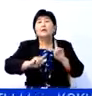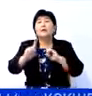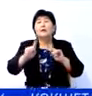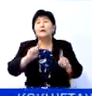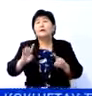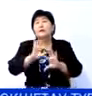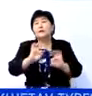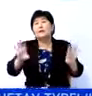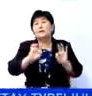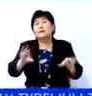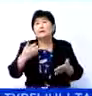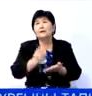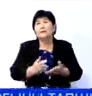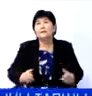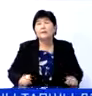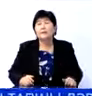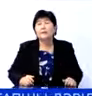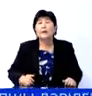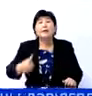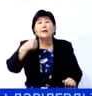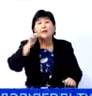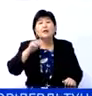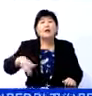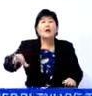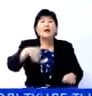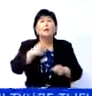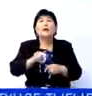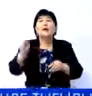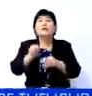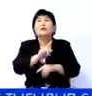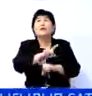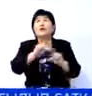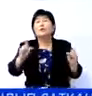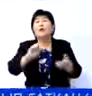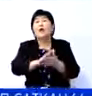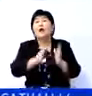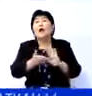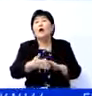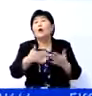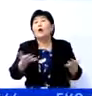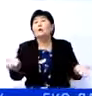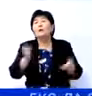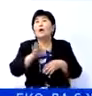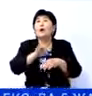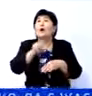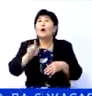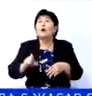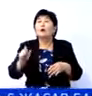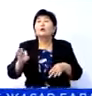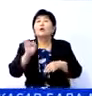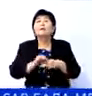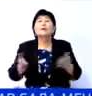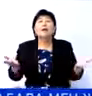баспасөз конференциясында мәлімдеді. Күні кеше аймақ басшысы емдеу мекемелеріндегі ахуалмен танысты. Ауырып жатқандармен күресте